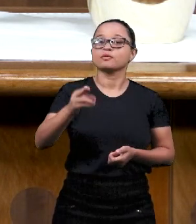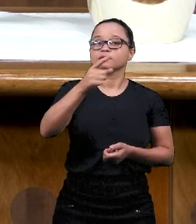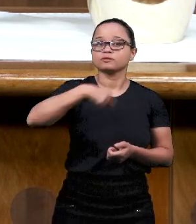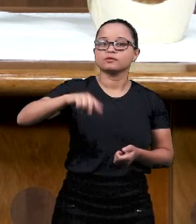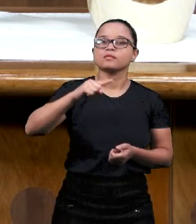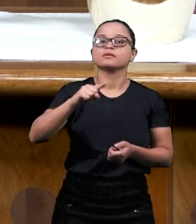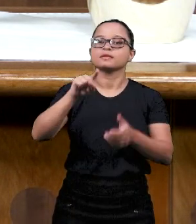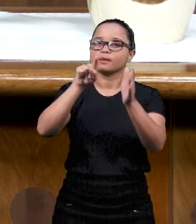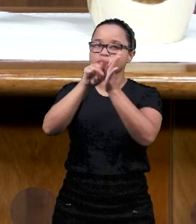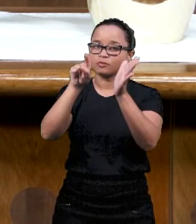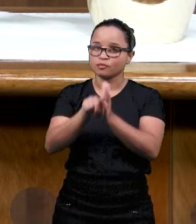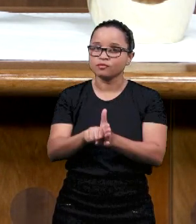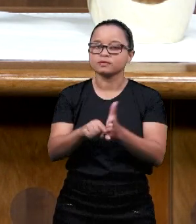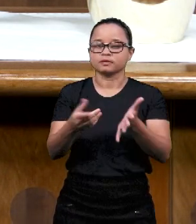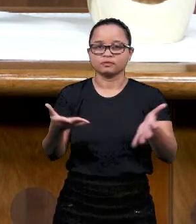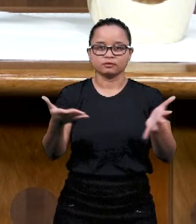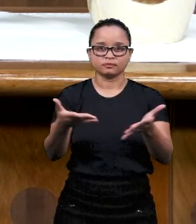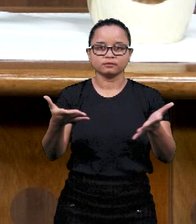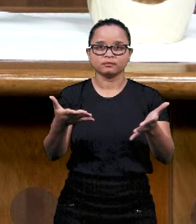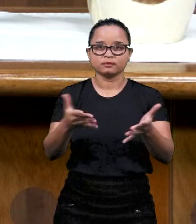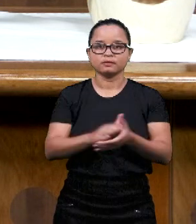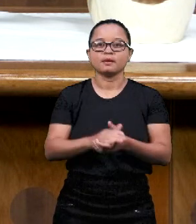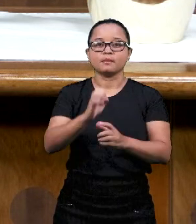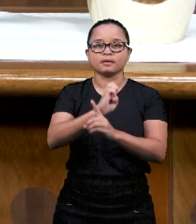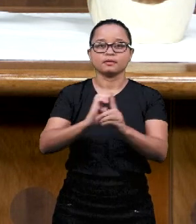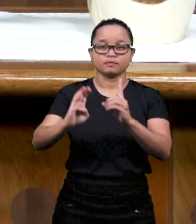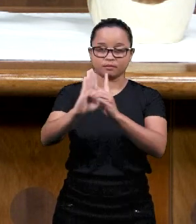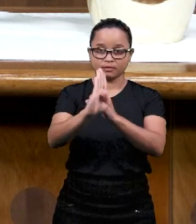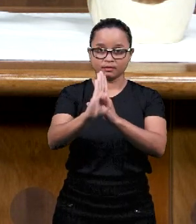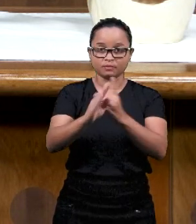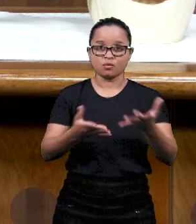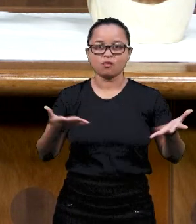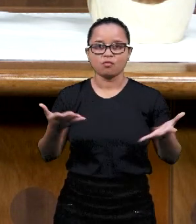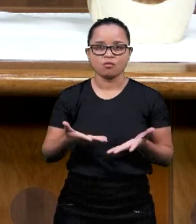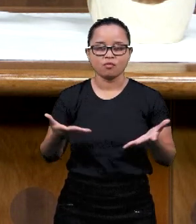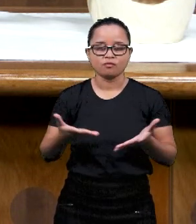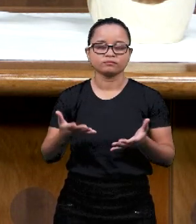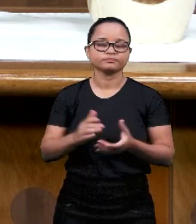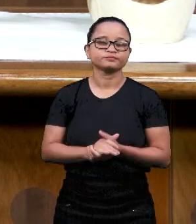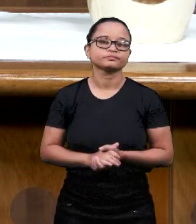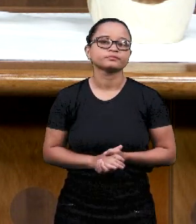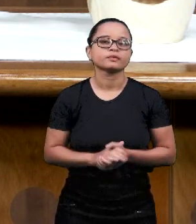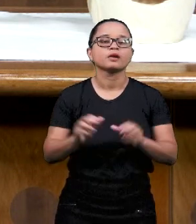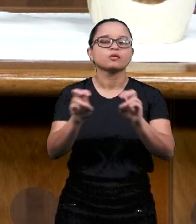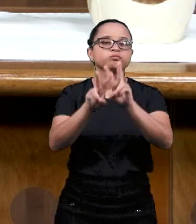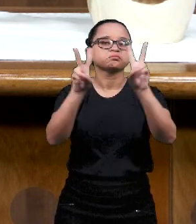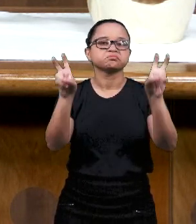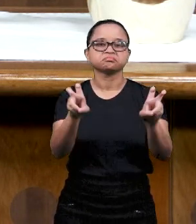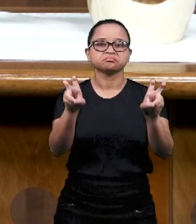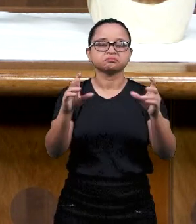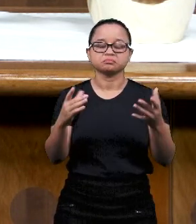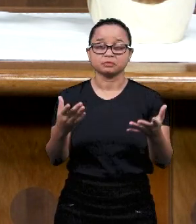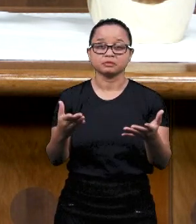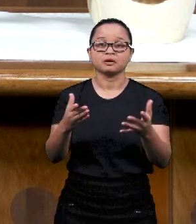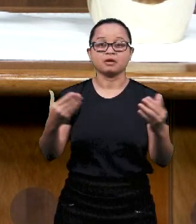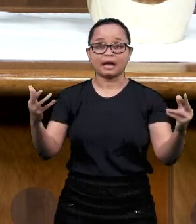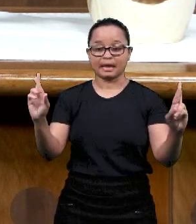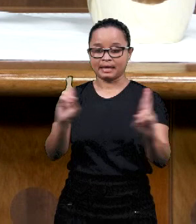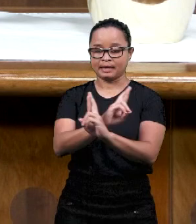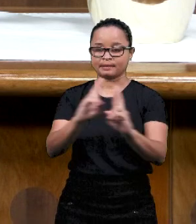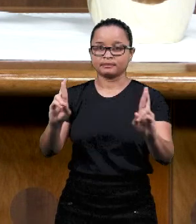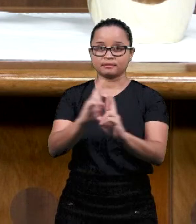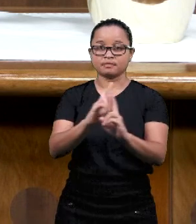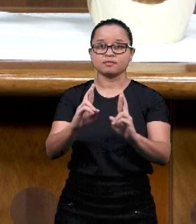biblique dominicale sur ce sujet lié à l'église de Sardes et la réforme religieuse